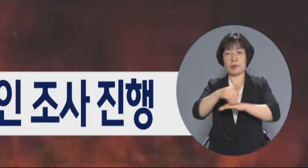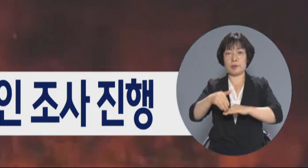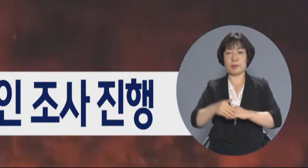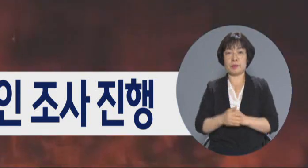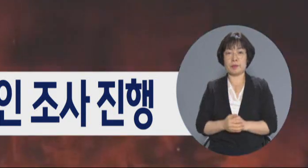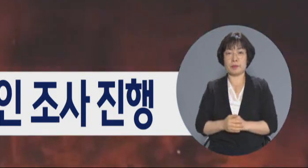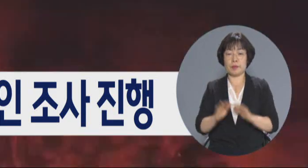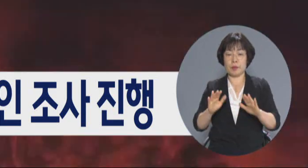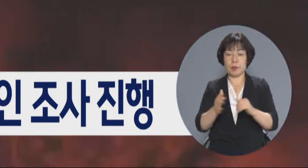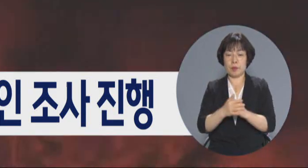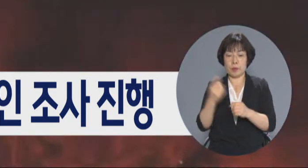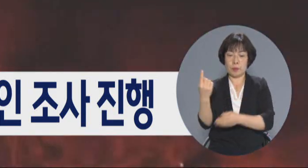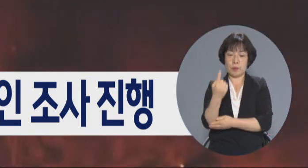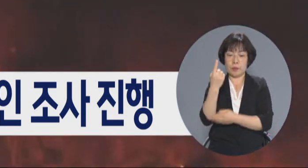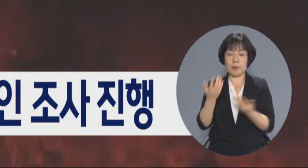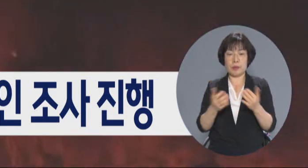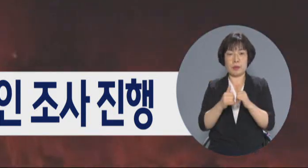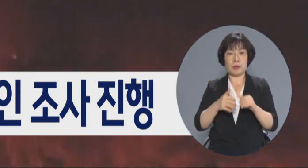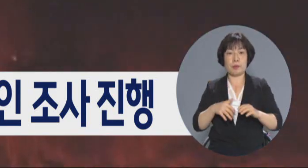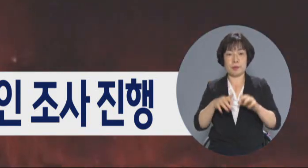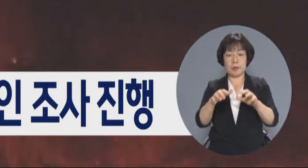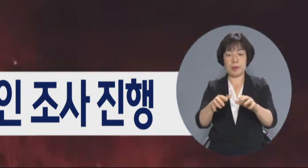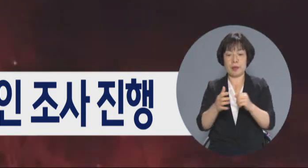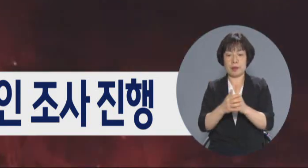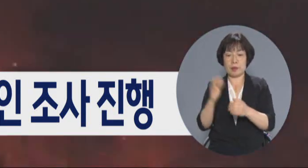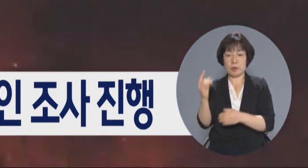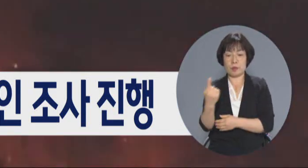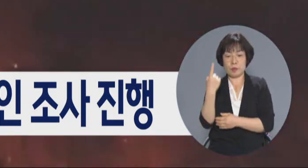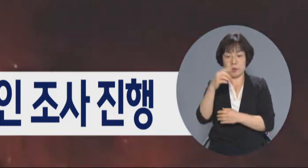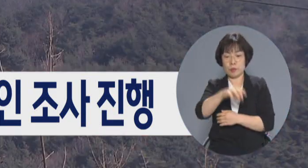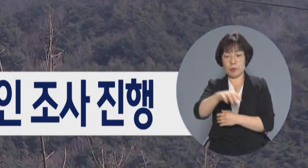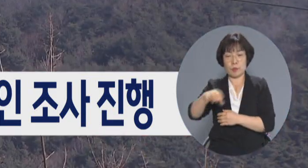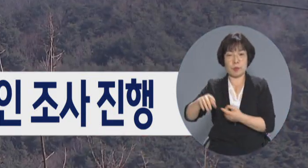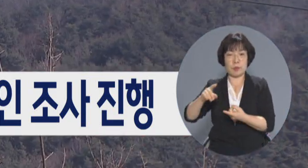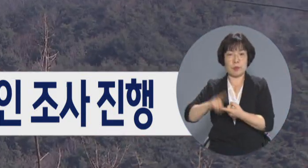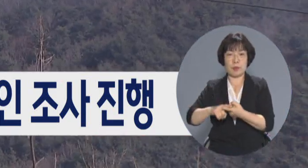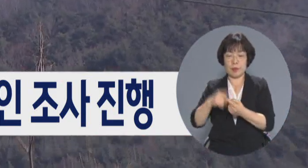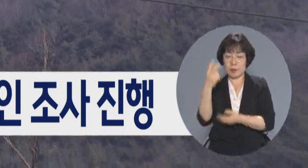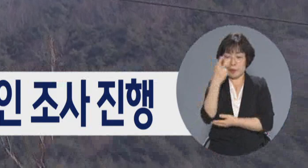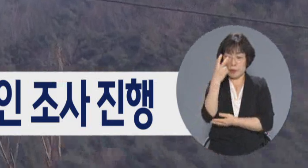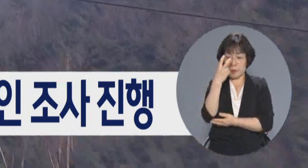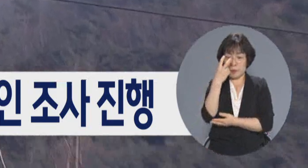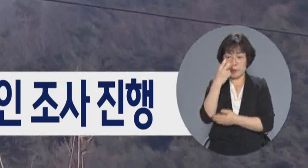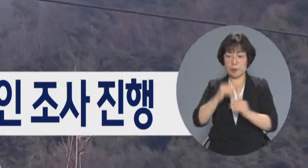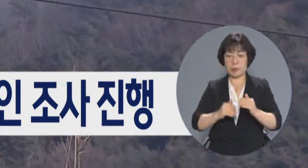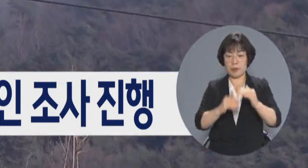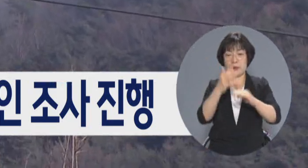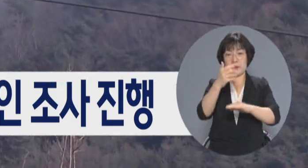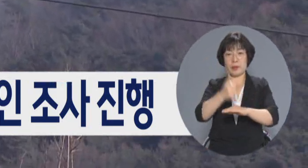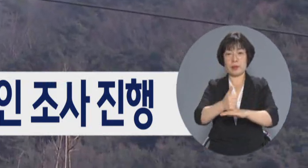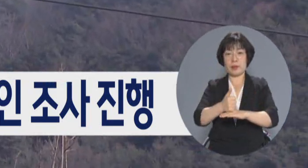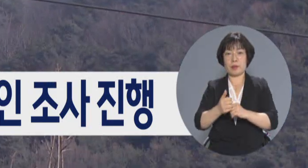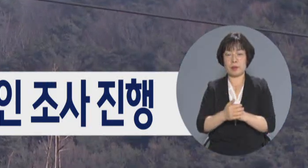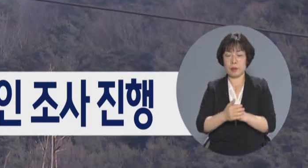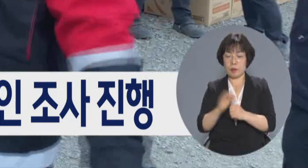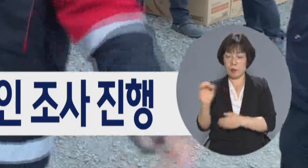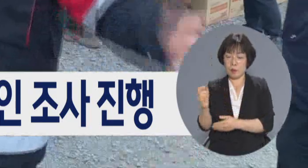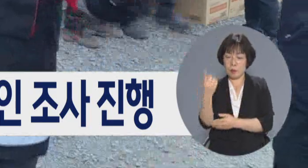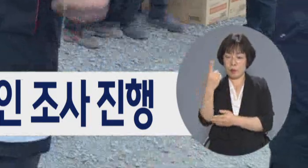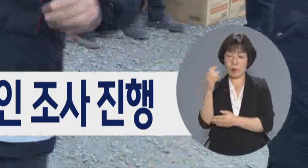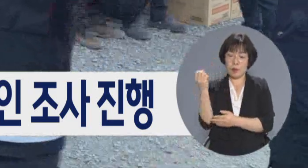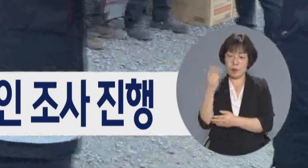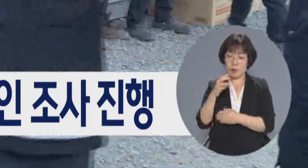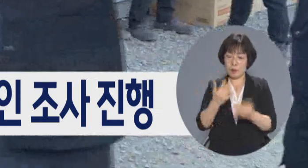산림청 등은 오늘 헬기와 인력을 투입해 산불이 발생한 지역을 중심으로 감시 순찰을 진행한 결과 산불이